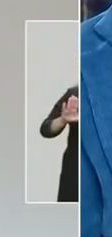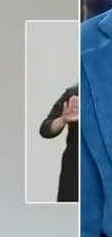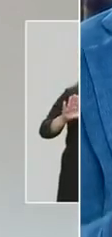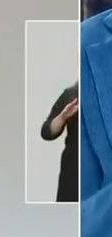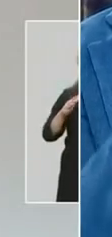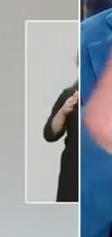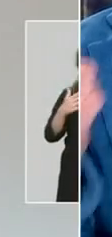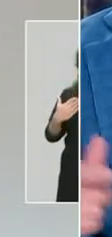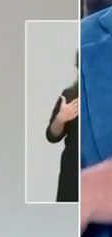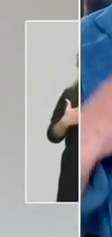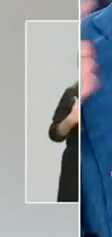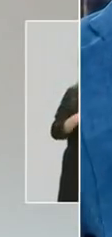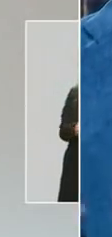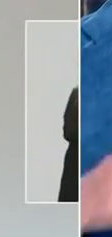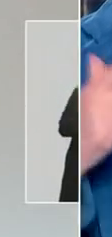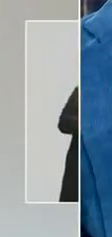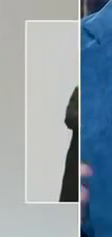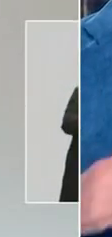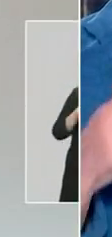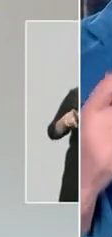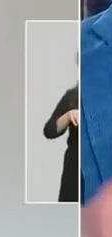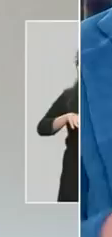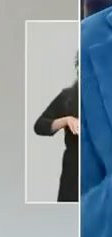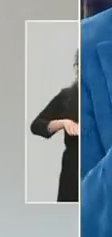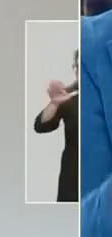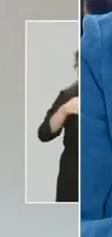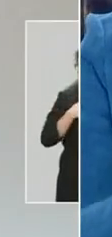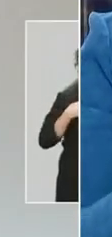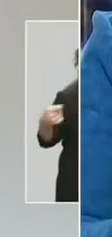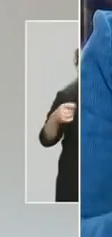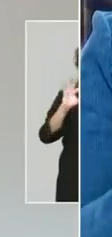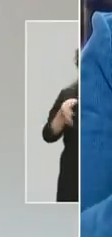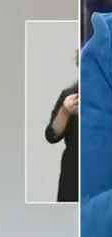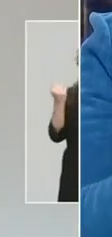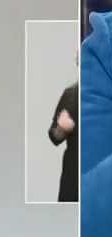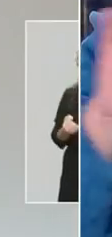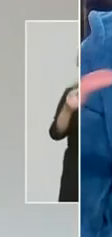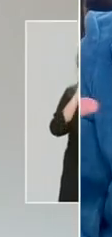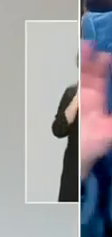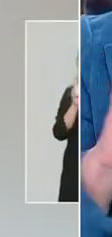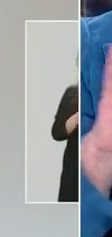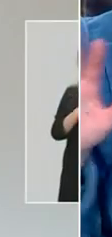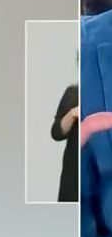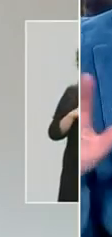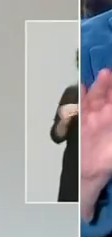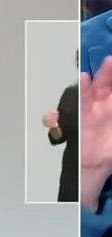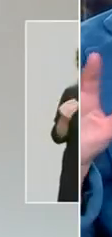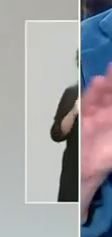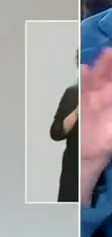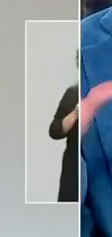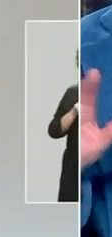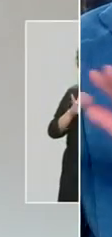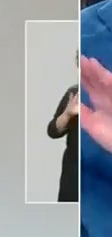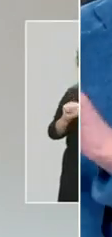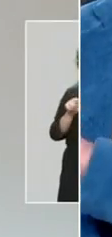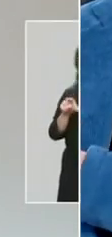revanche. Donc là, il est à peu près certain désormais que le sanitaire qui avait complètement disparu de la campagne, en tout cas